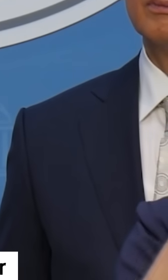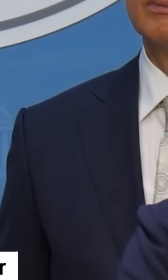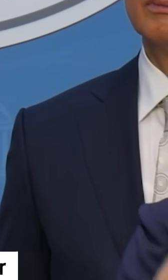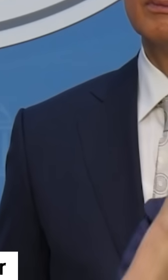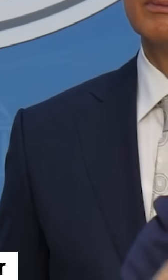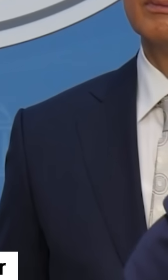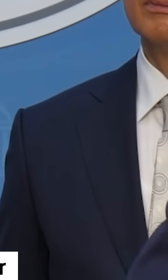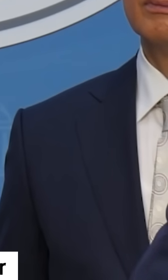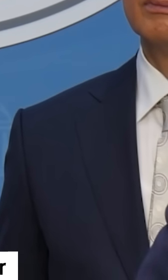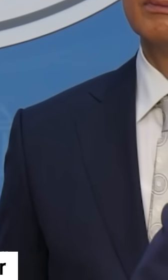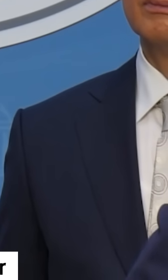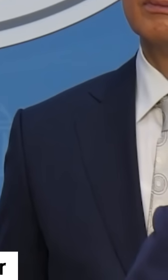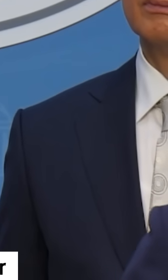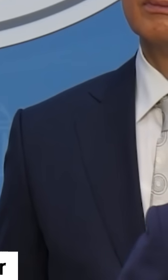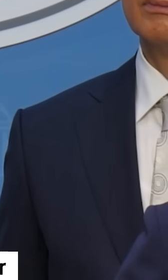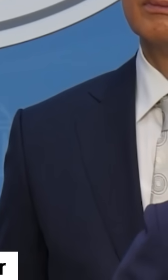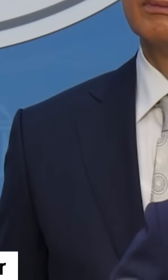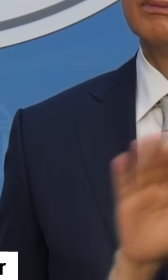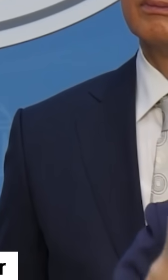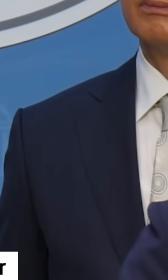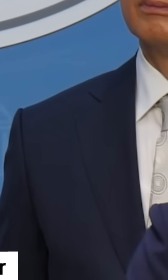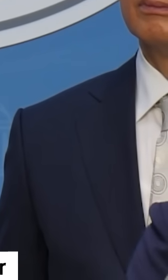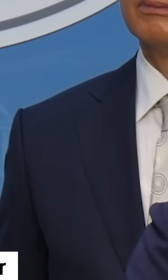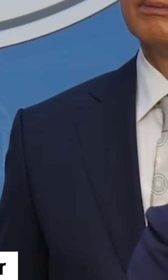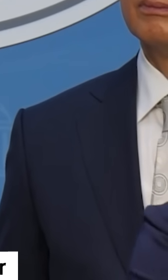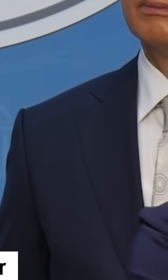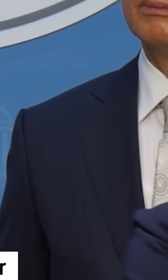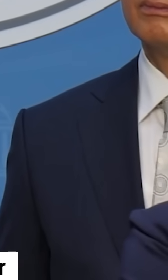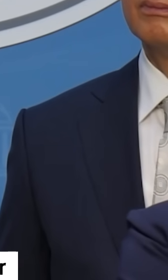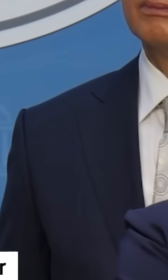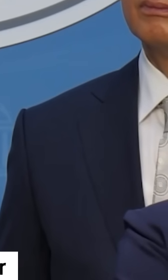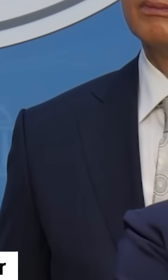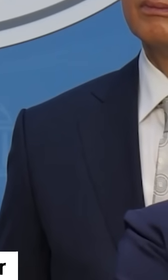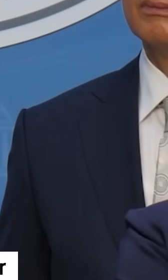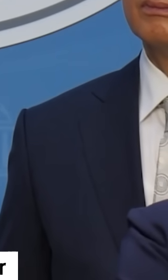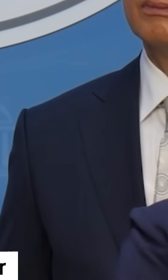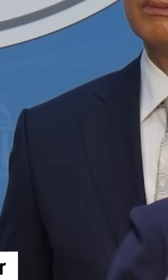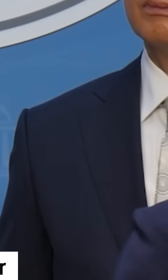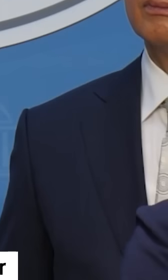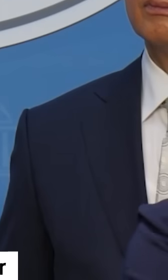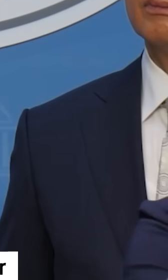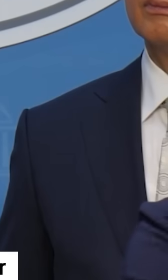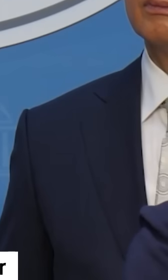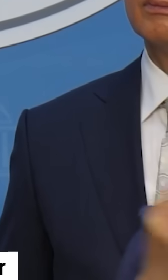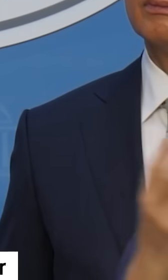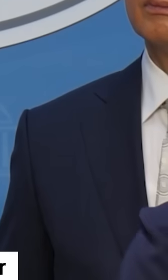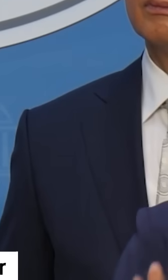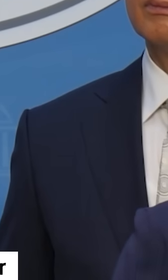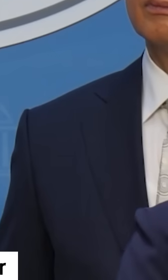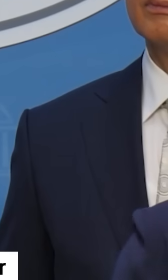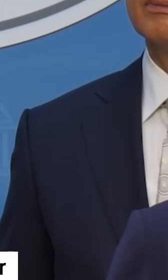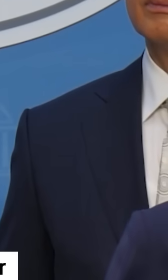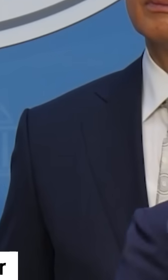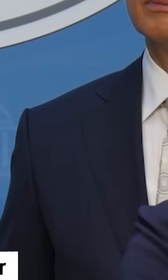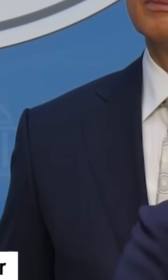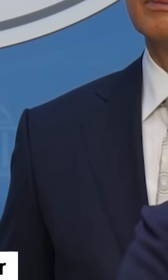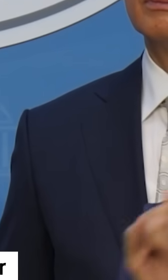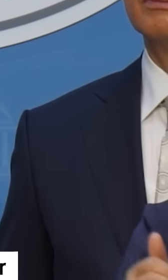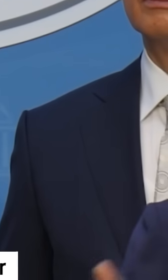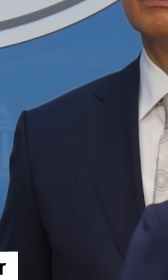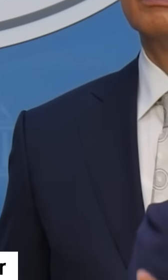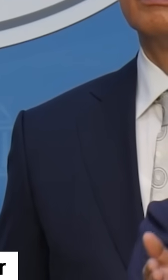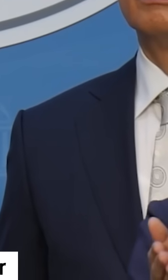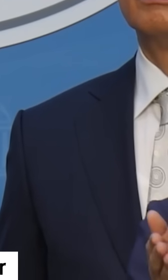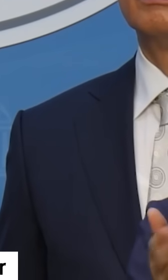이렇게 얼씨구나 좋다 기회 만났다라고 하면서 촛불과 다시 선동 정치로 국민들을